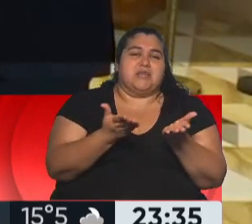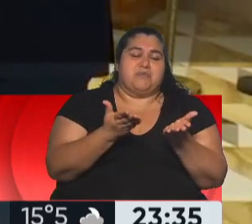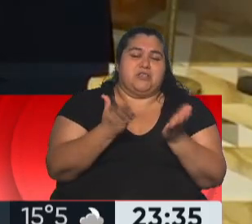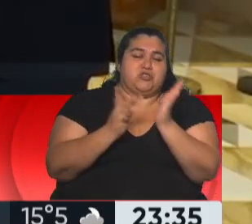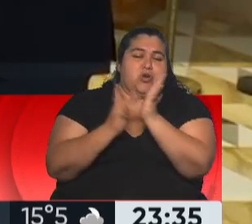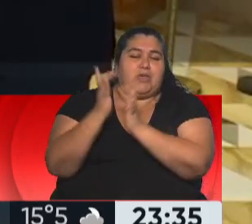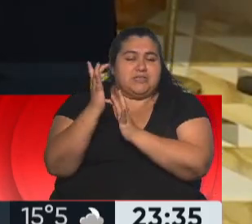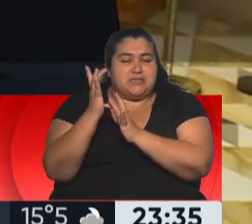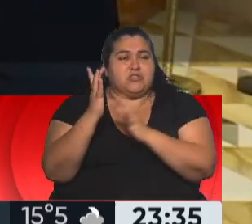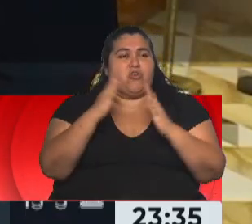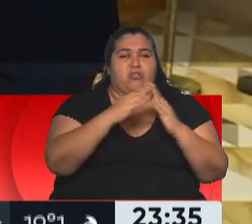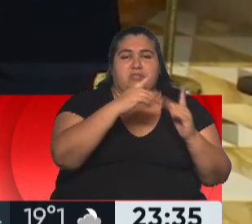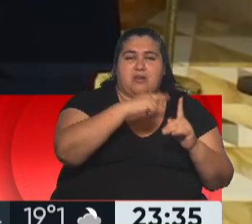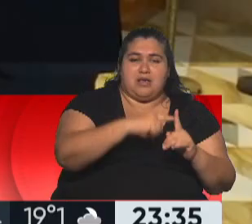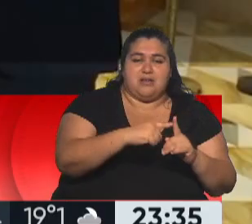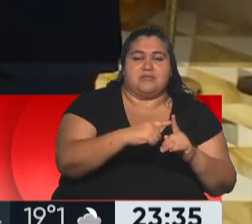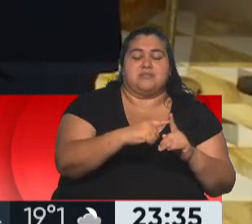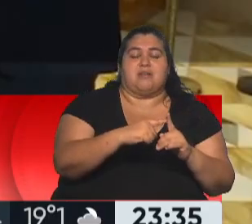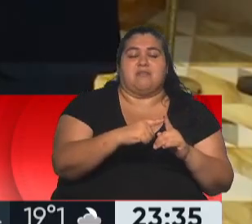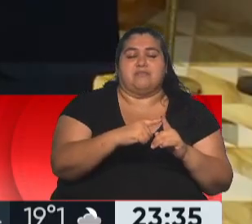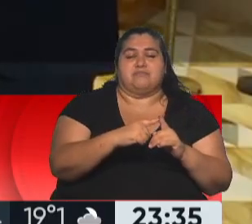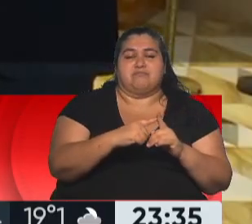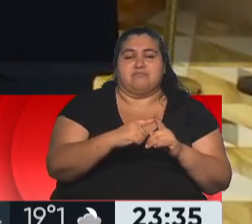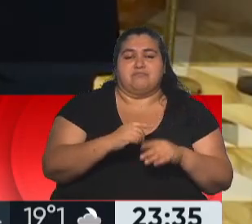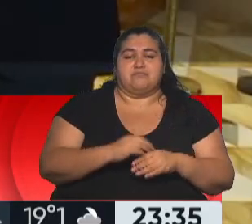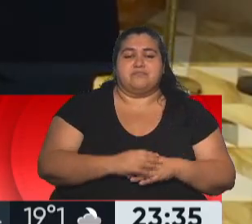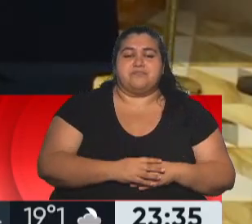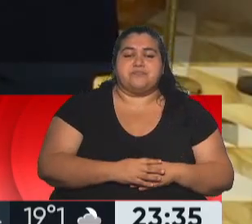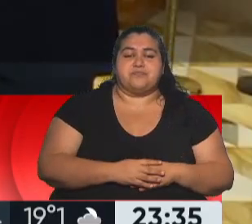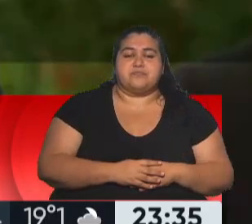al servizio del Signore e della sua Chiesa.